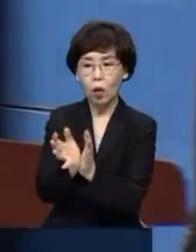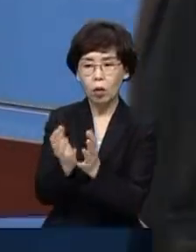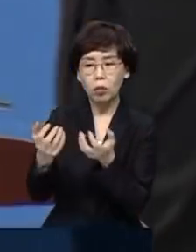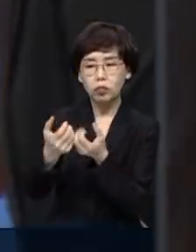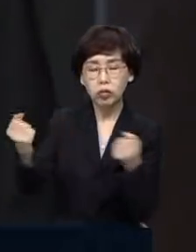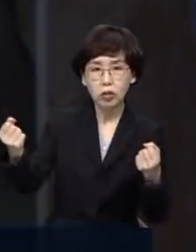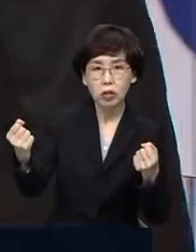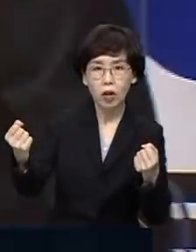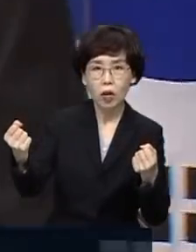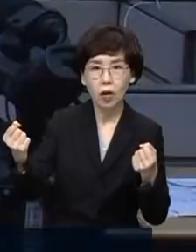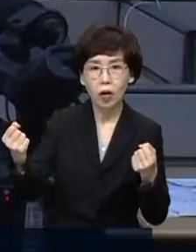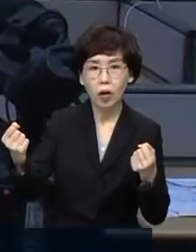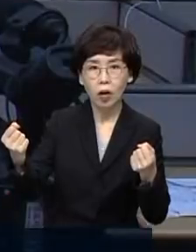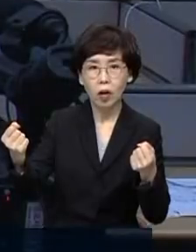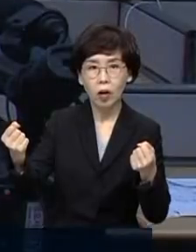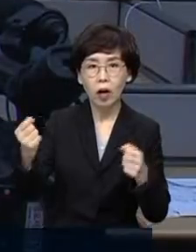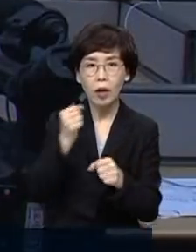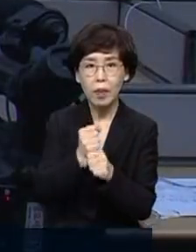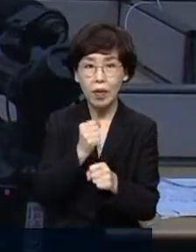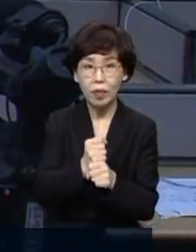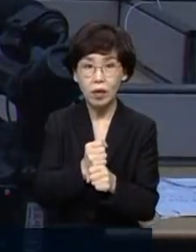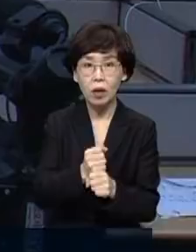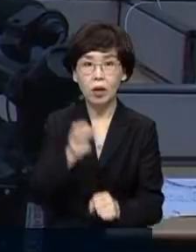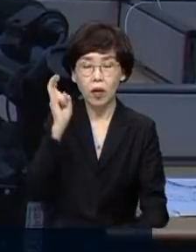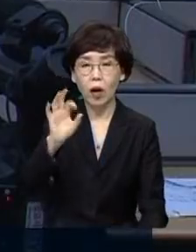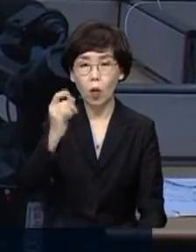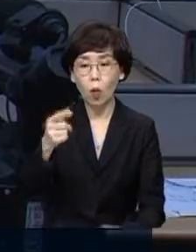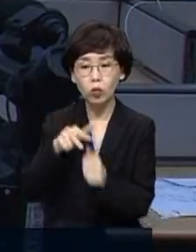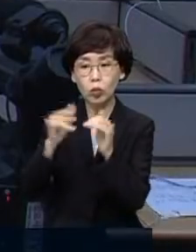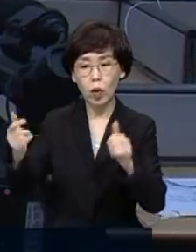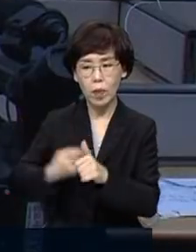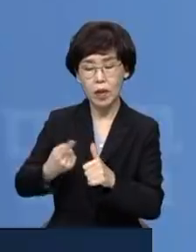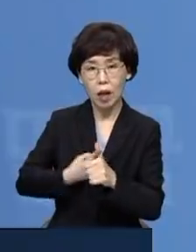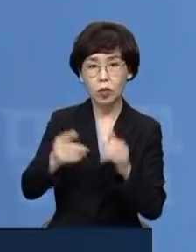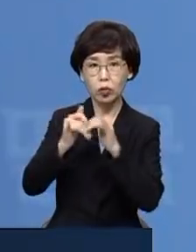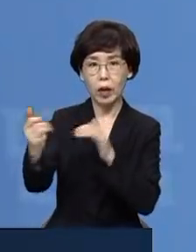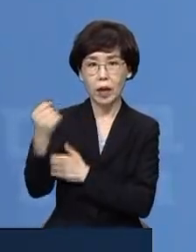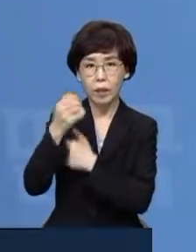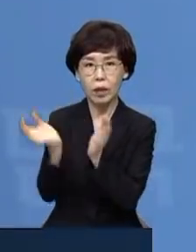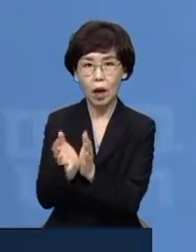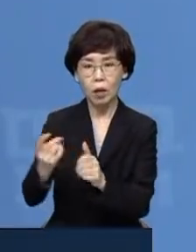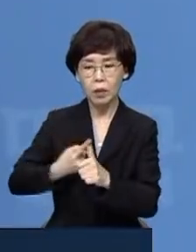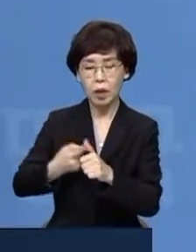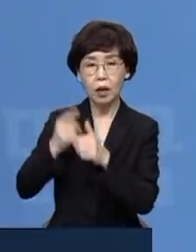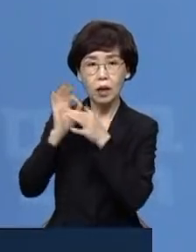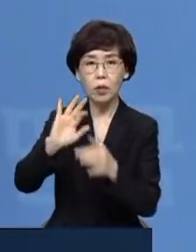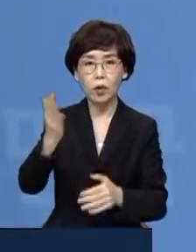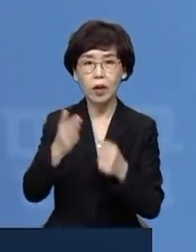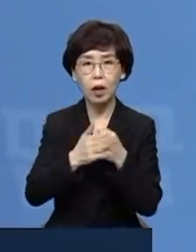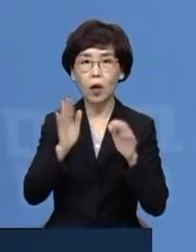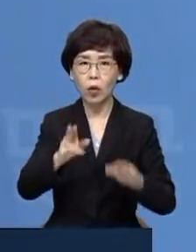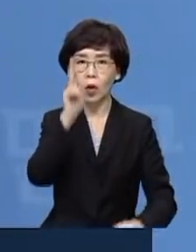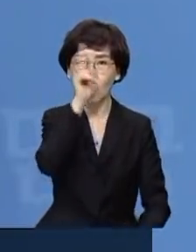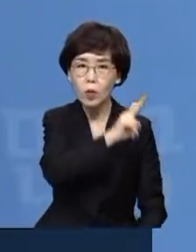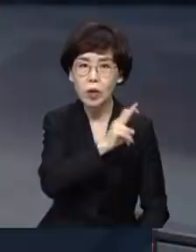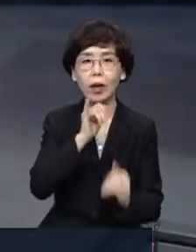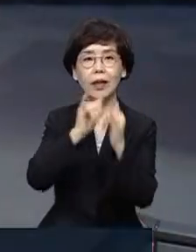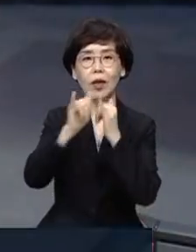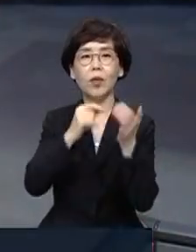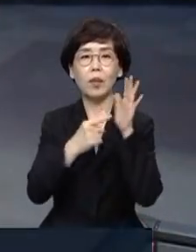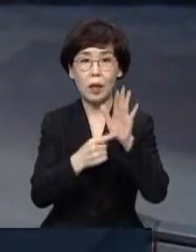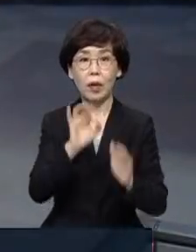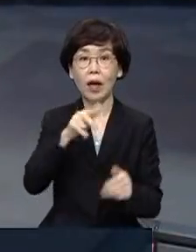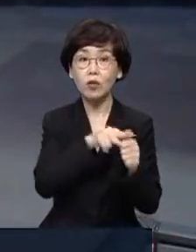분열을 잉태할 후보라는 오 후보의 비난 등 국민의힘의 공세가 계속되자 오늘 오전 기자회견을 열었습니다.